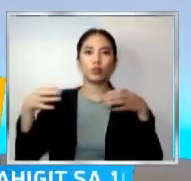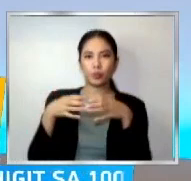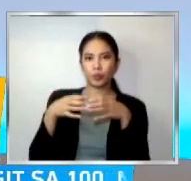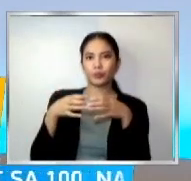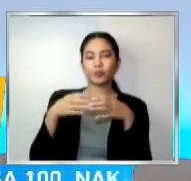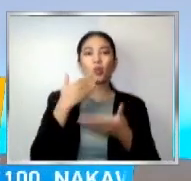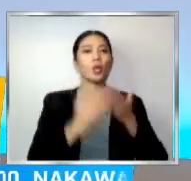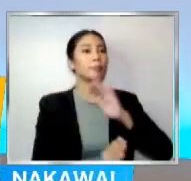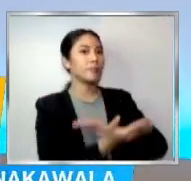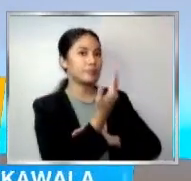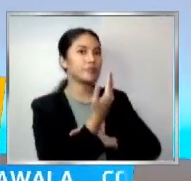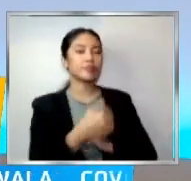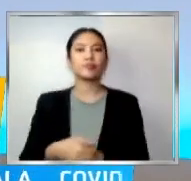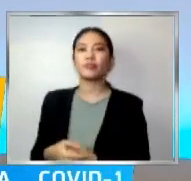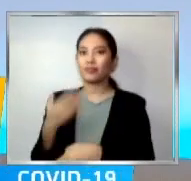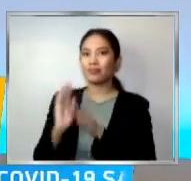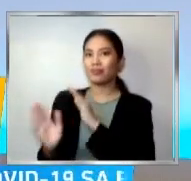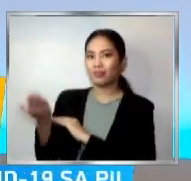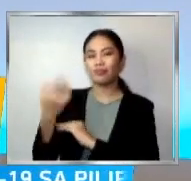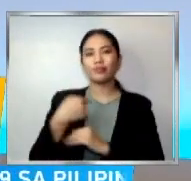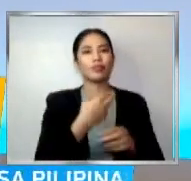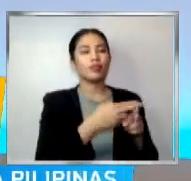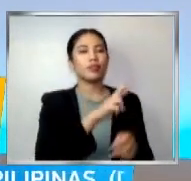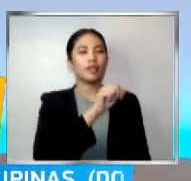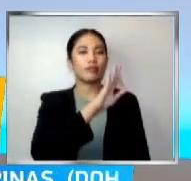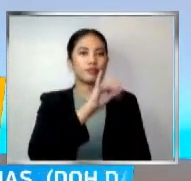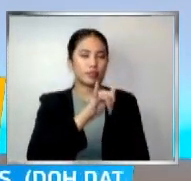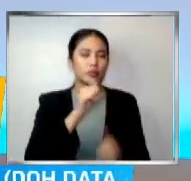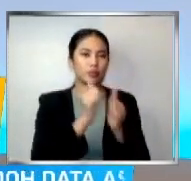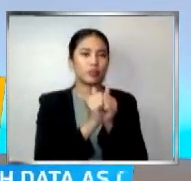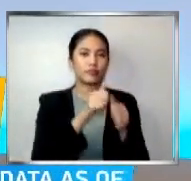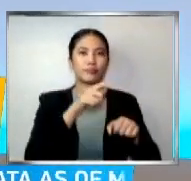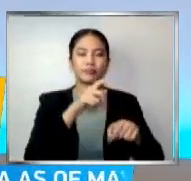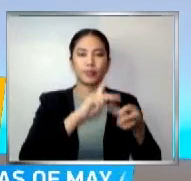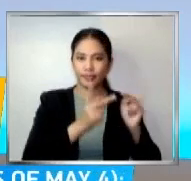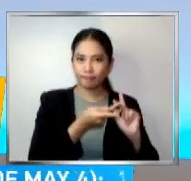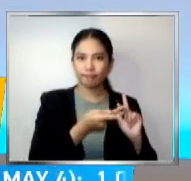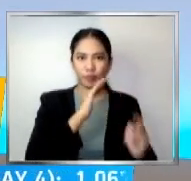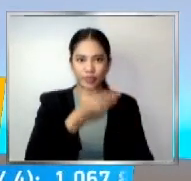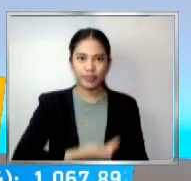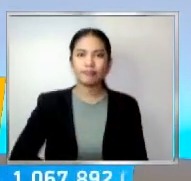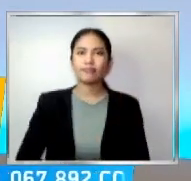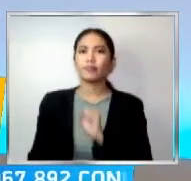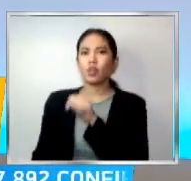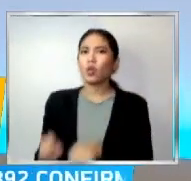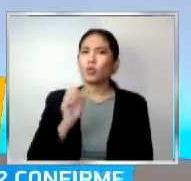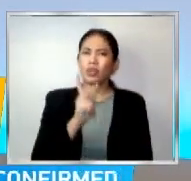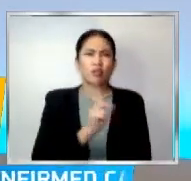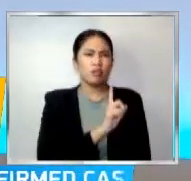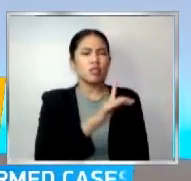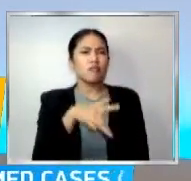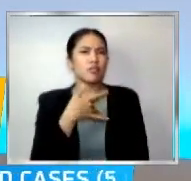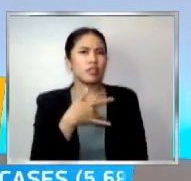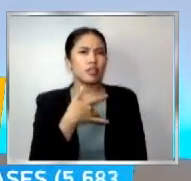Rafi? Opo, kasama rin po ang aking partner na si Connie Season. Yeah, welcome po morning, sa Balitang Hali. Opo. Yes, reaction nyo lamang po dun sa pinaplanong food holiday